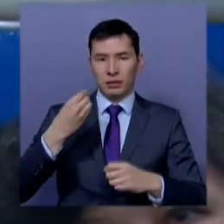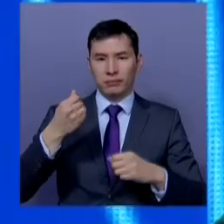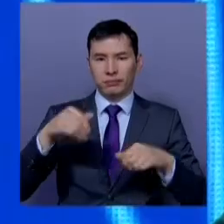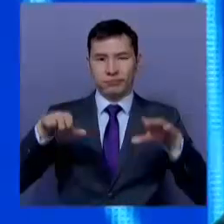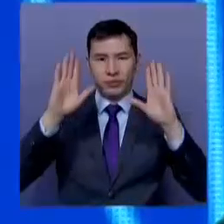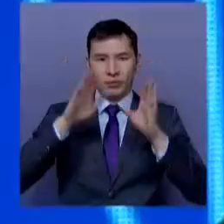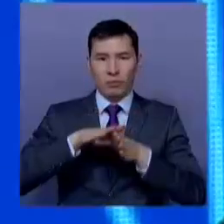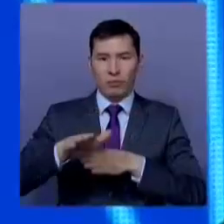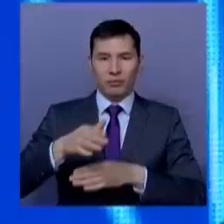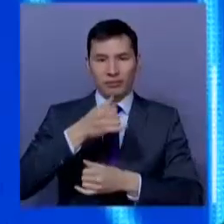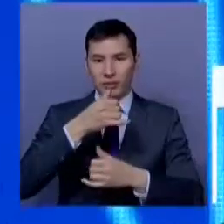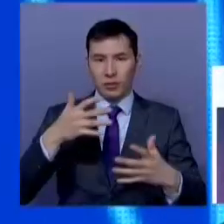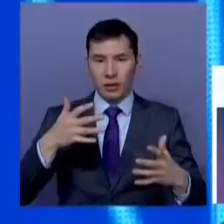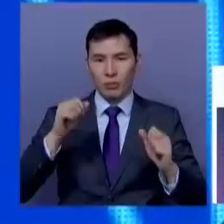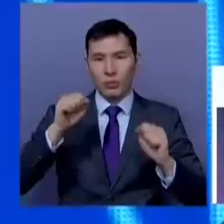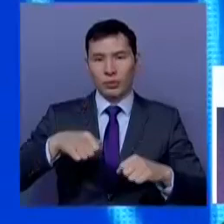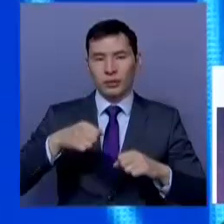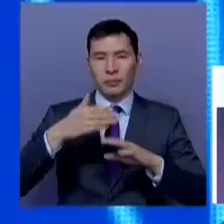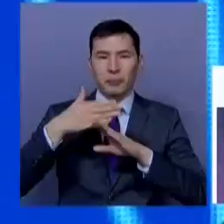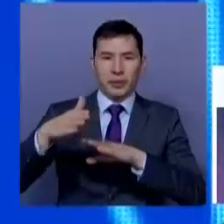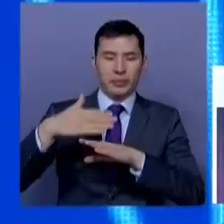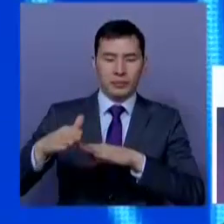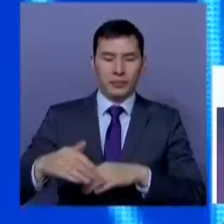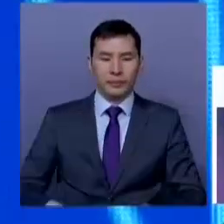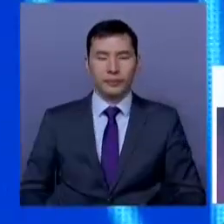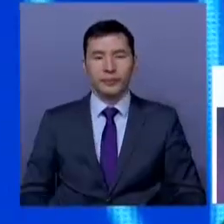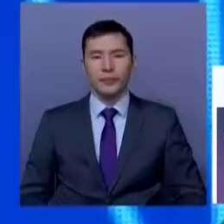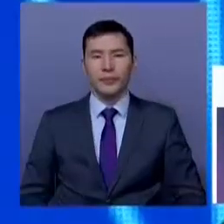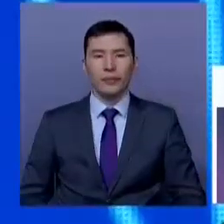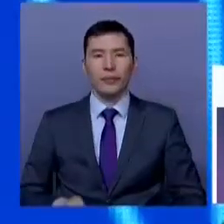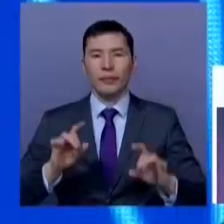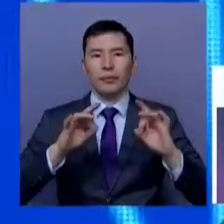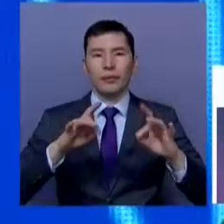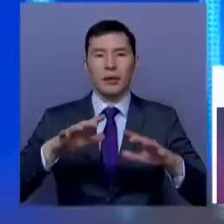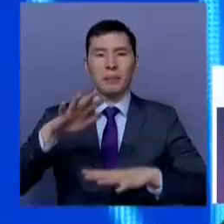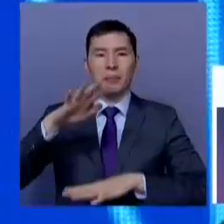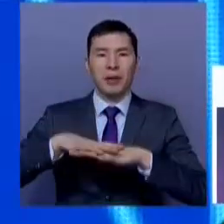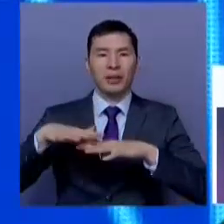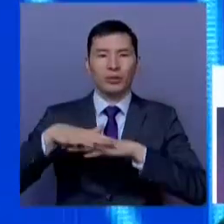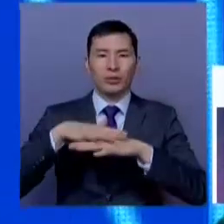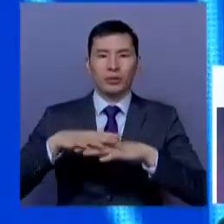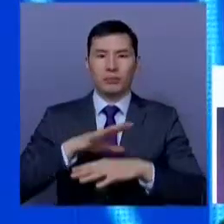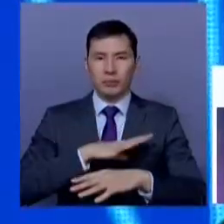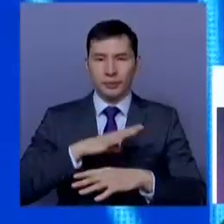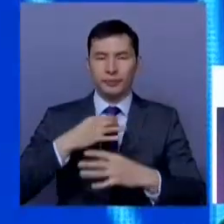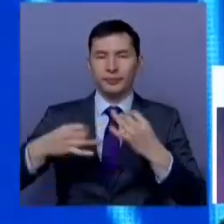Рахмет. Вот мы с Халықбанком проговорили, они нас поддержали. Сейчас вот программа подготовлена.